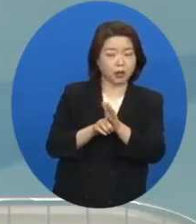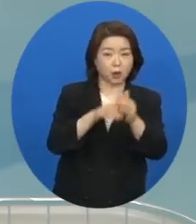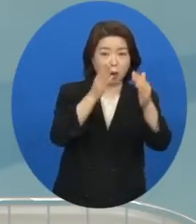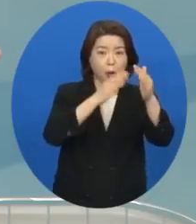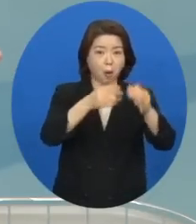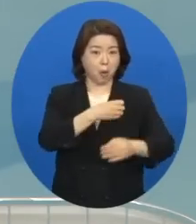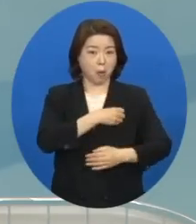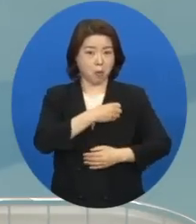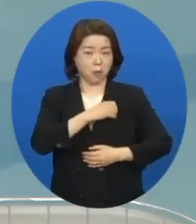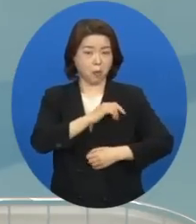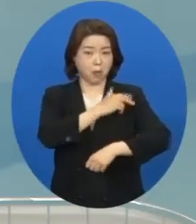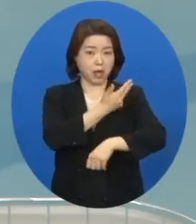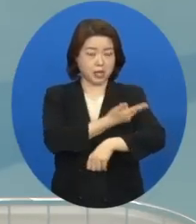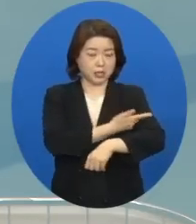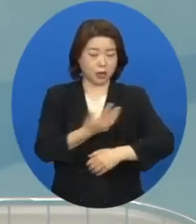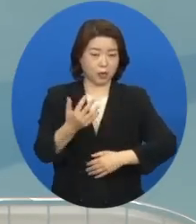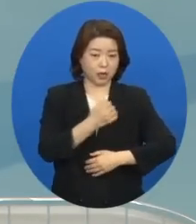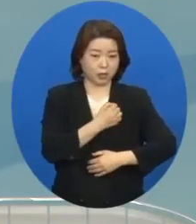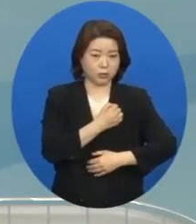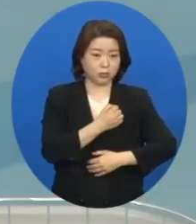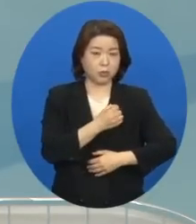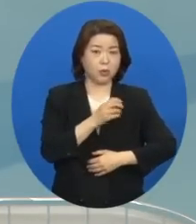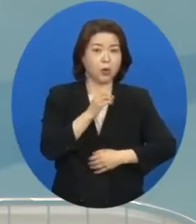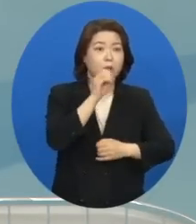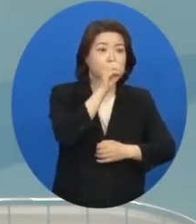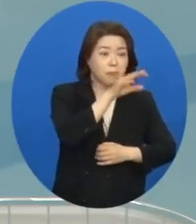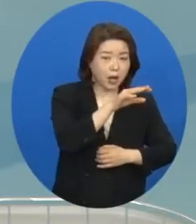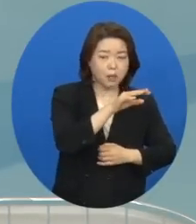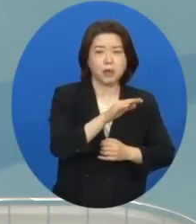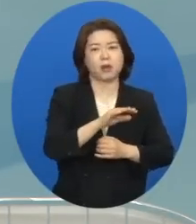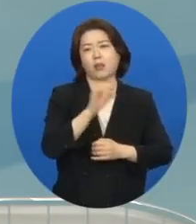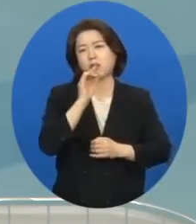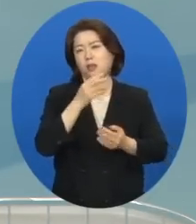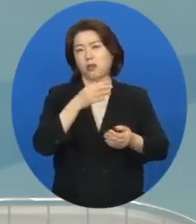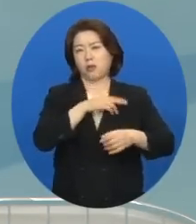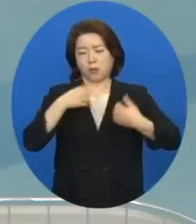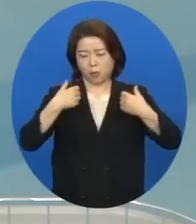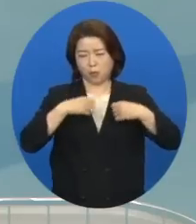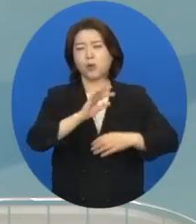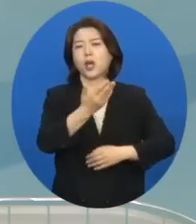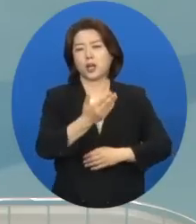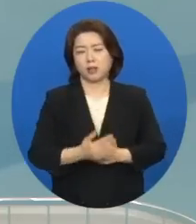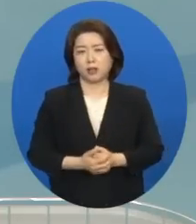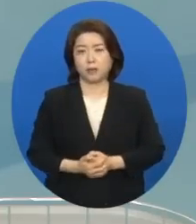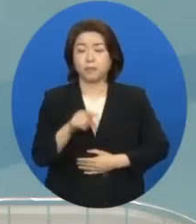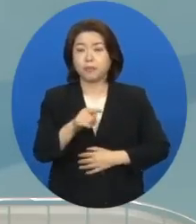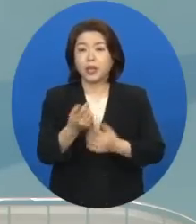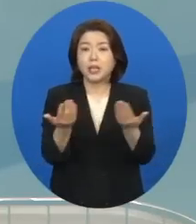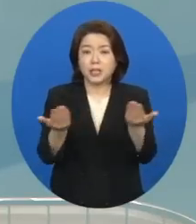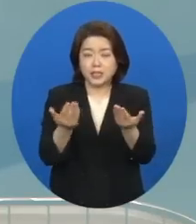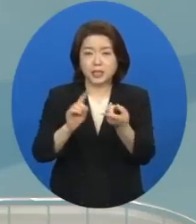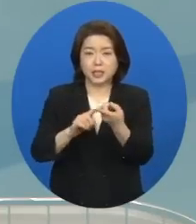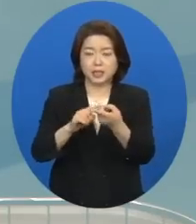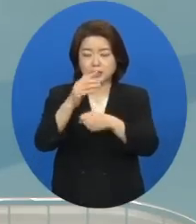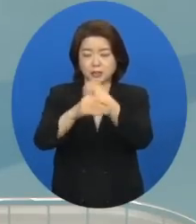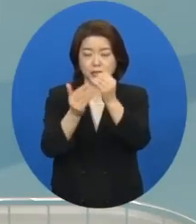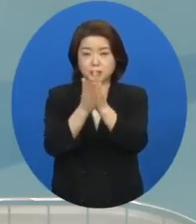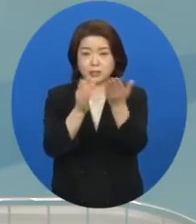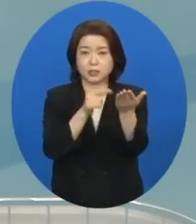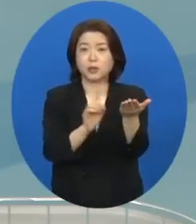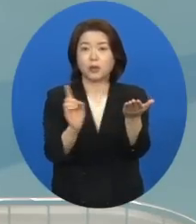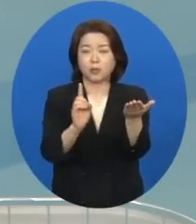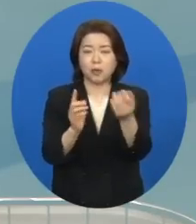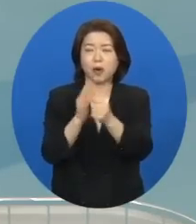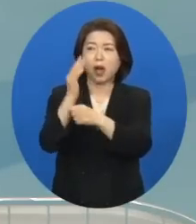공회원으로 자격을, 지위를 계속 유지할 수 있겠어요? 자, 이 일에 대하여 성경은 말하기를